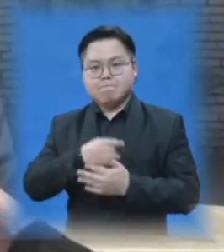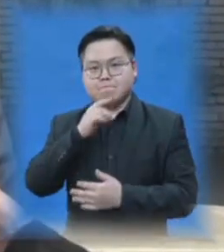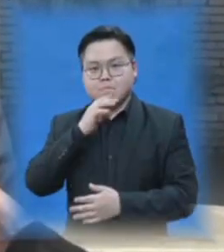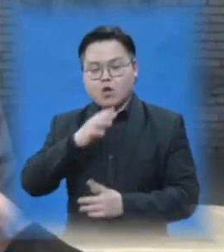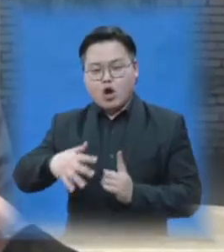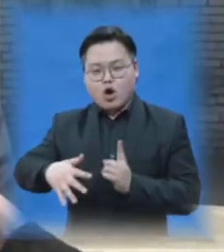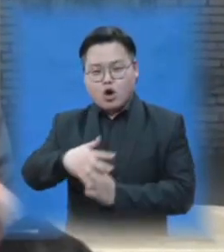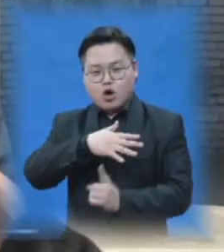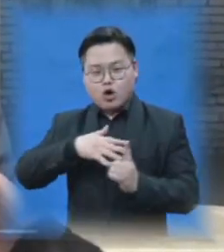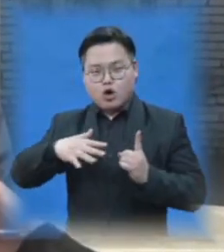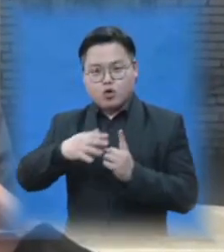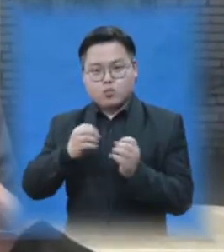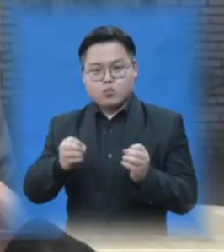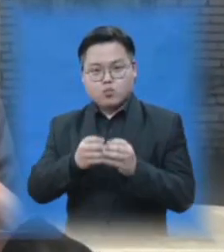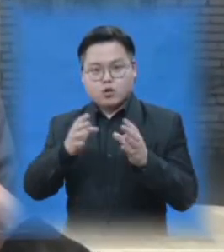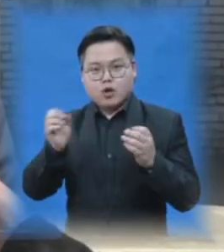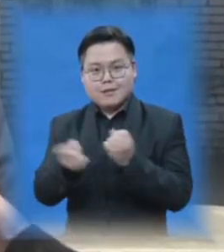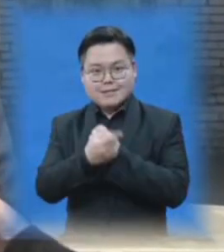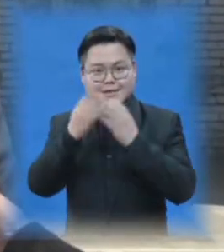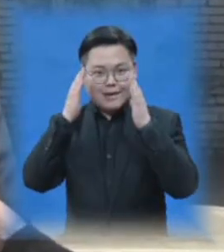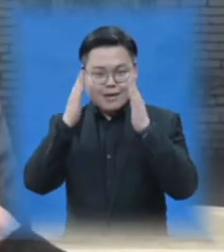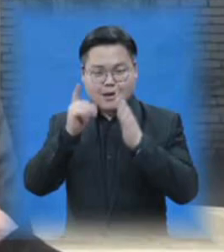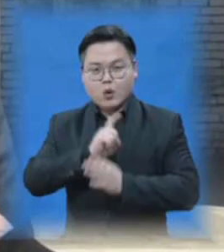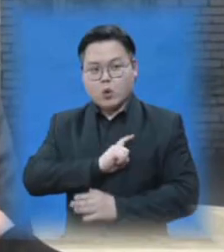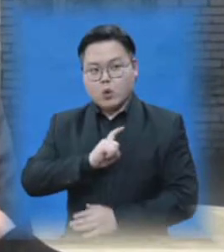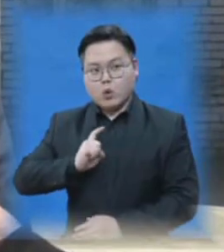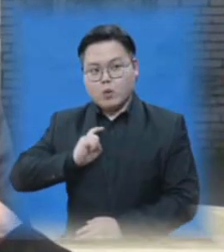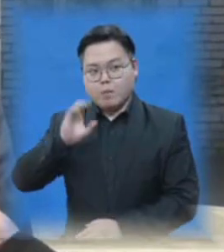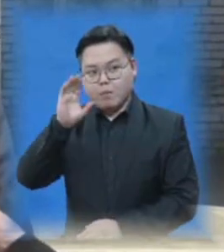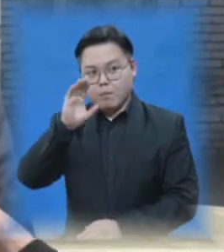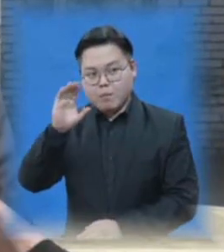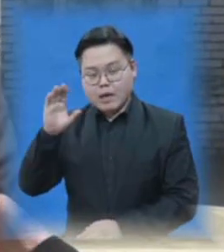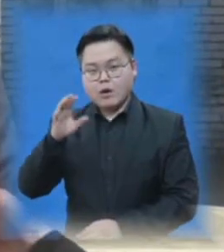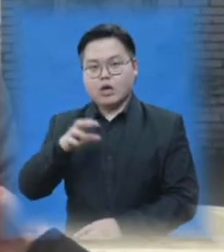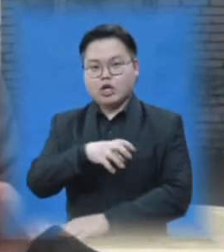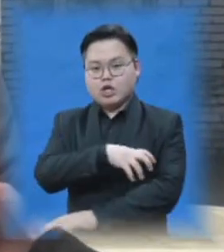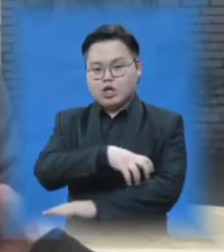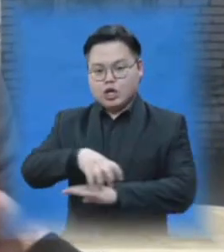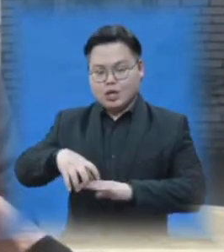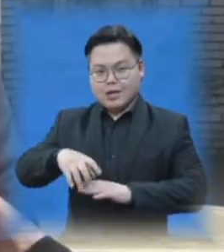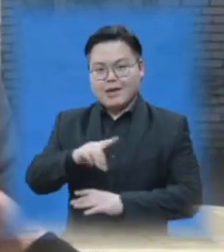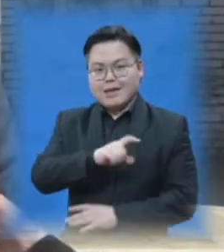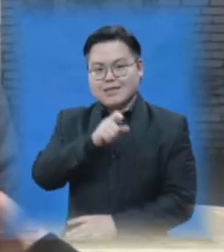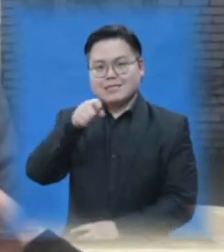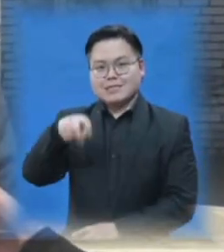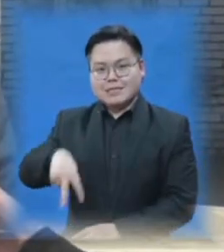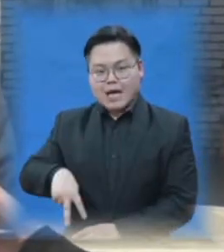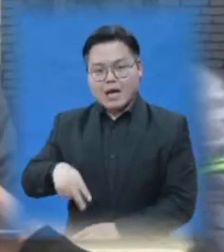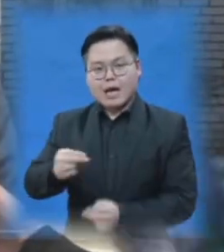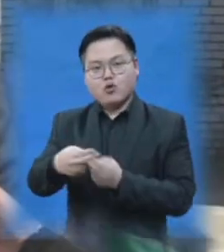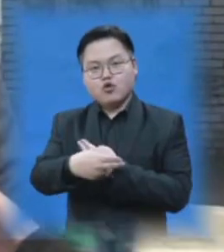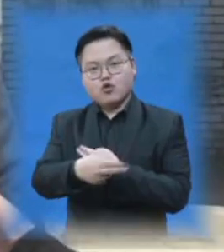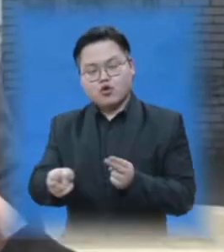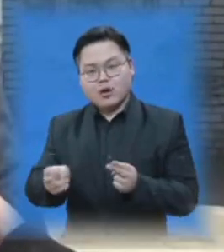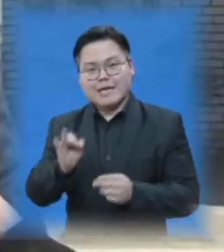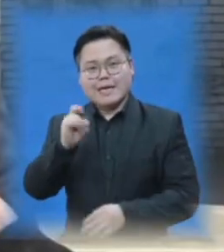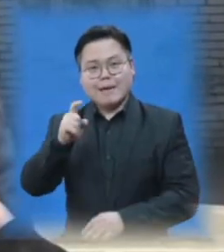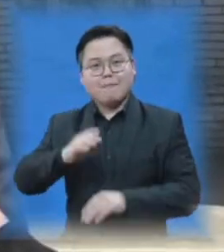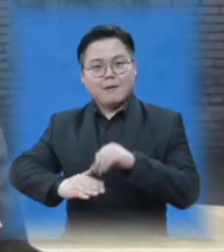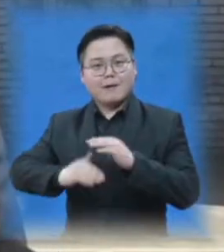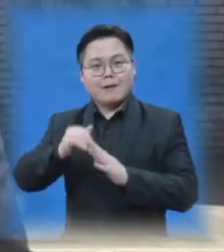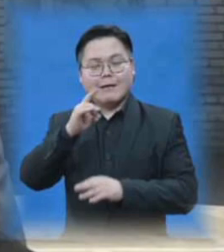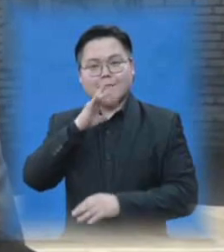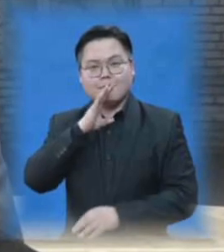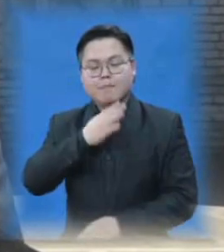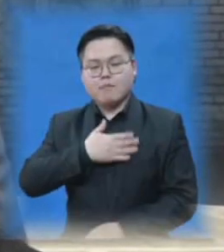тал дээр онцгойлон ажиллаж байгаа. За хувийн өвчлүүд байна. За гэр орол дунд бас цаал танхимууд ихээр баригдаж байгаа. За өнөөдөр л яг 105 дугаар